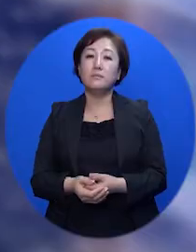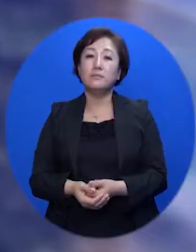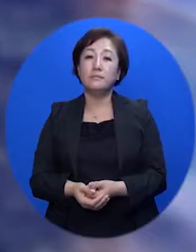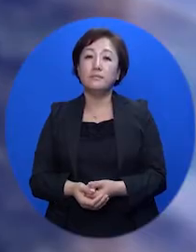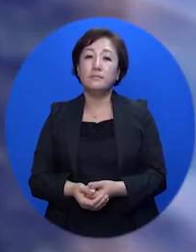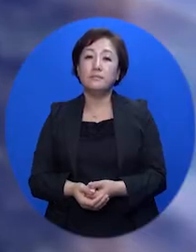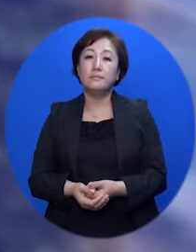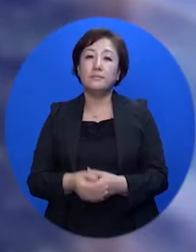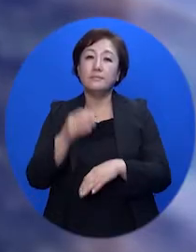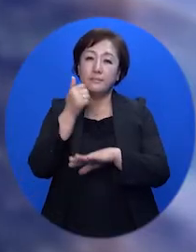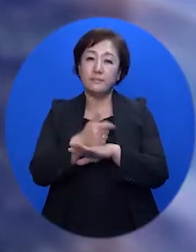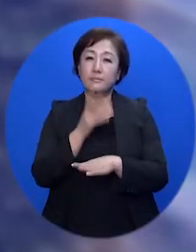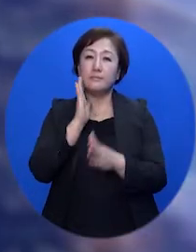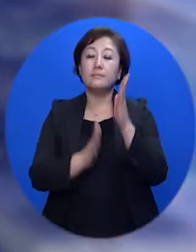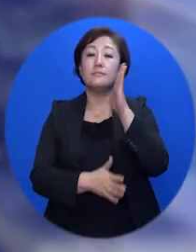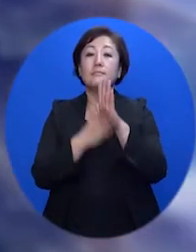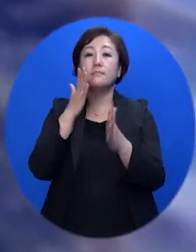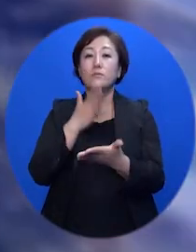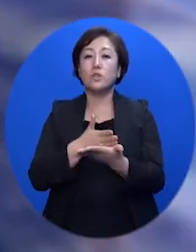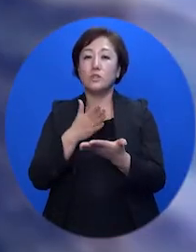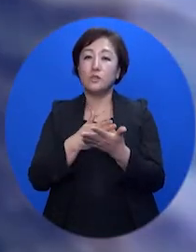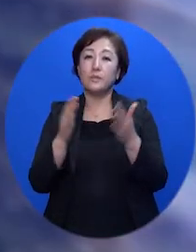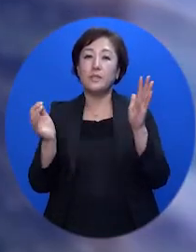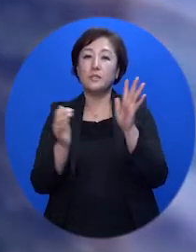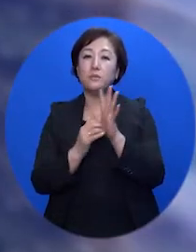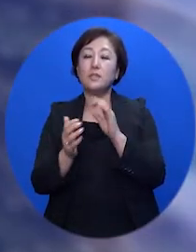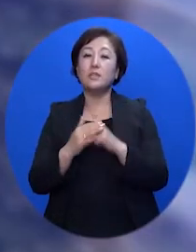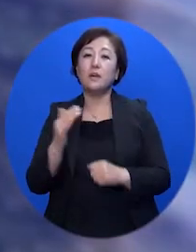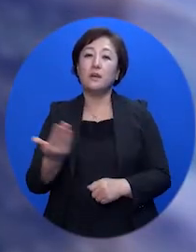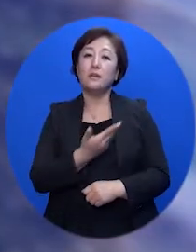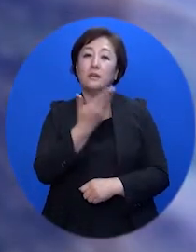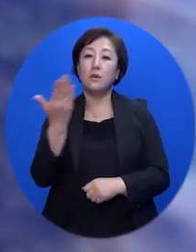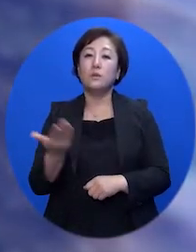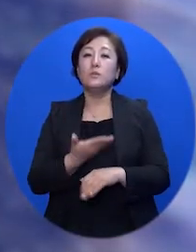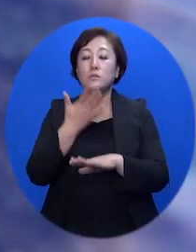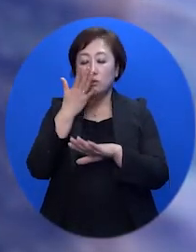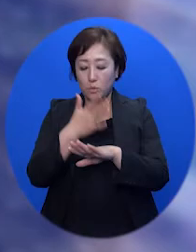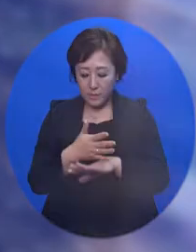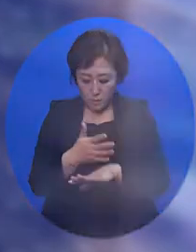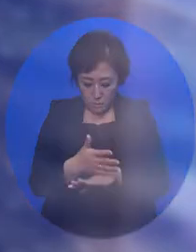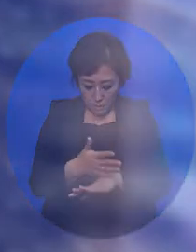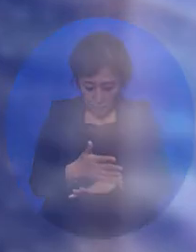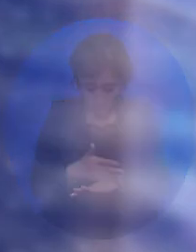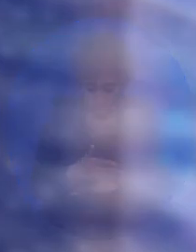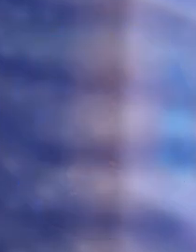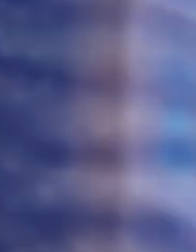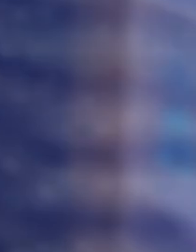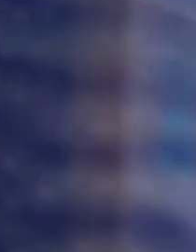이상으로 울산 시정 뉴스 마칩니다. 시청해주신 여러분, 고맙습니다.